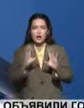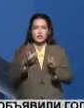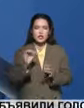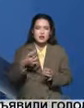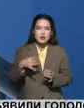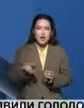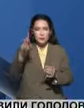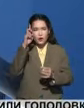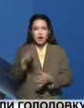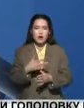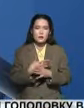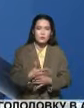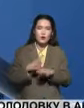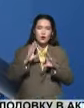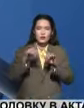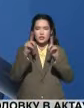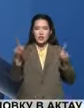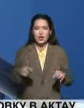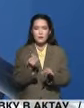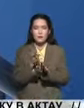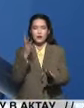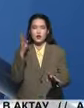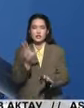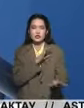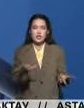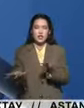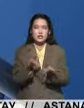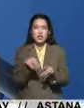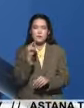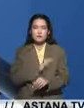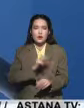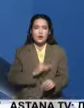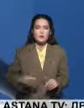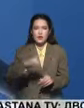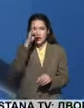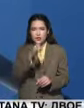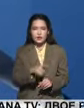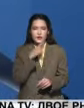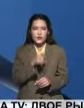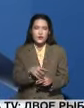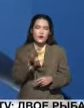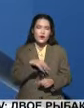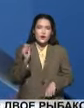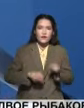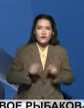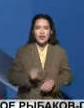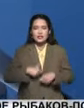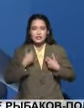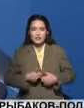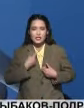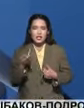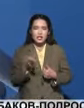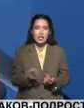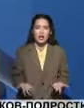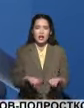улучшение гуманитарной ситуации там в рамках очередной сессии Астанинского процесса. Республика Казахстан в меру своих возможностей прилагает усилия для